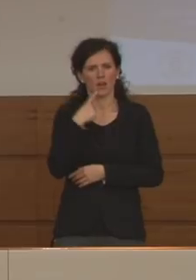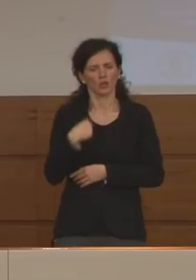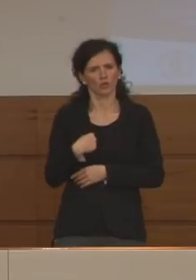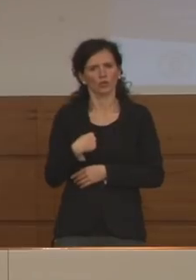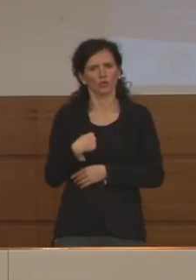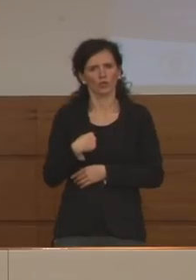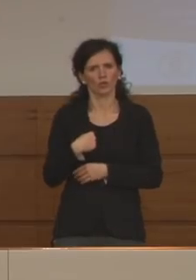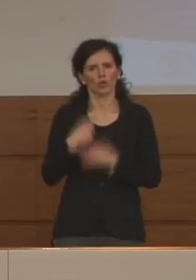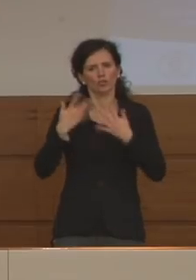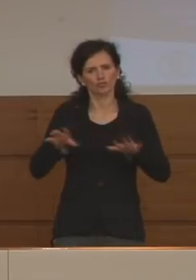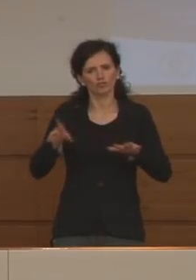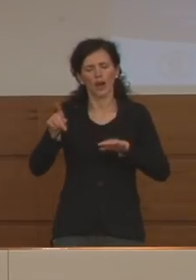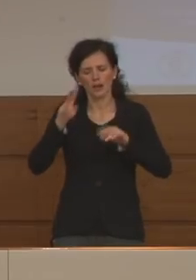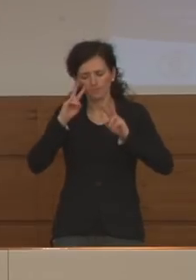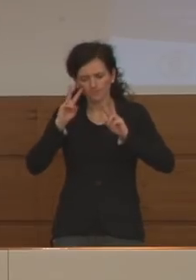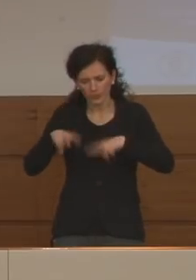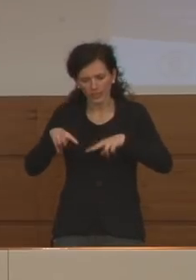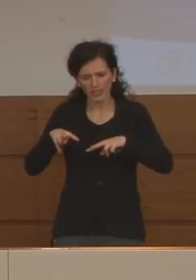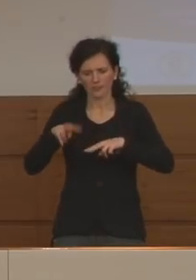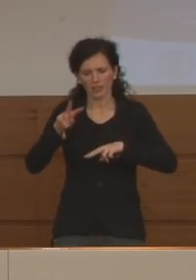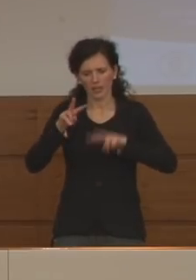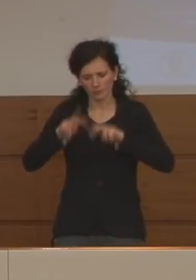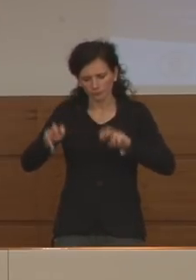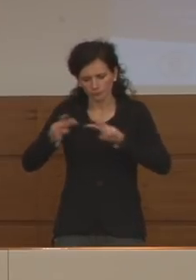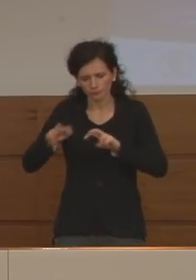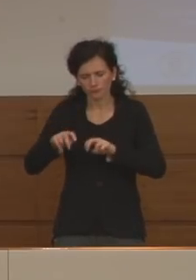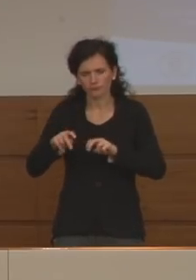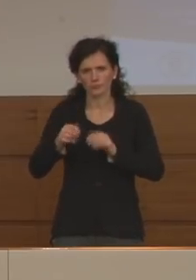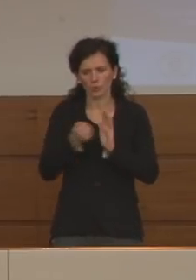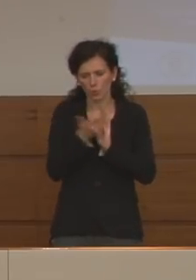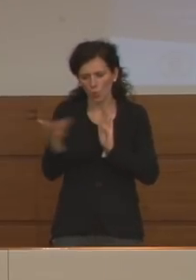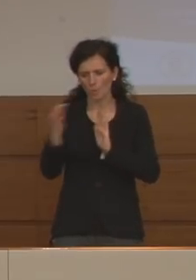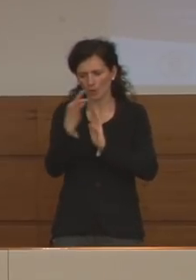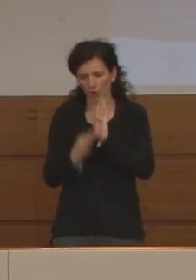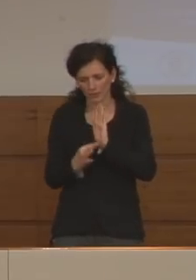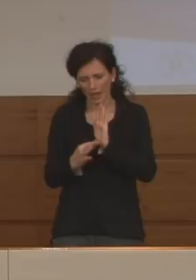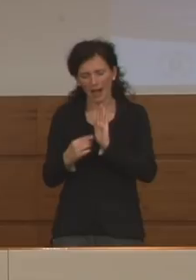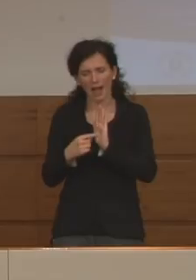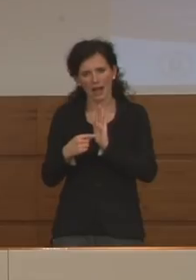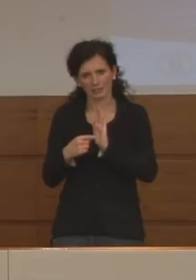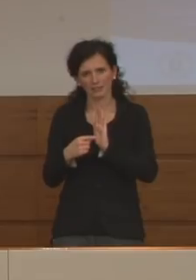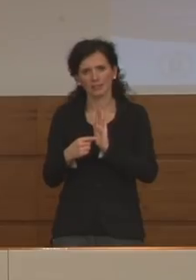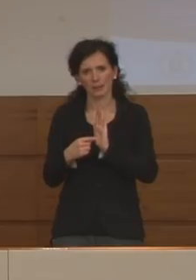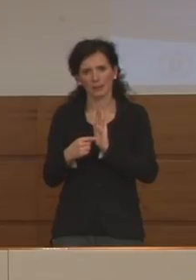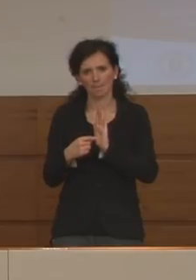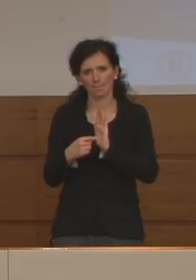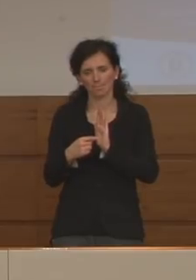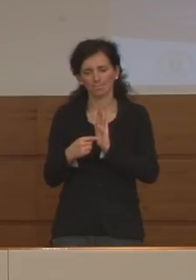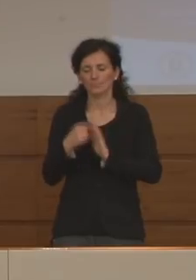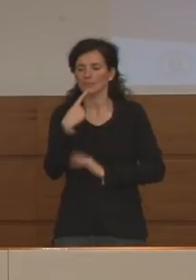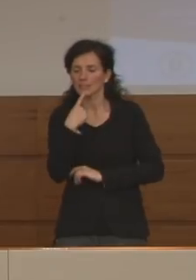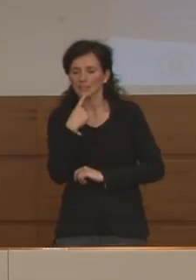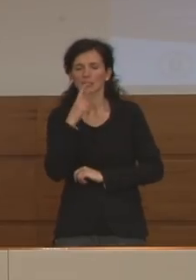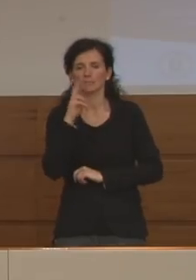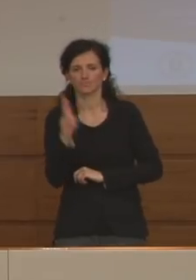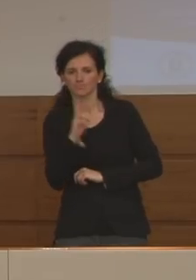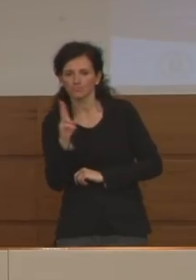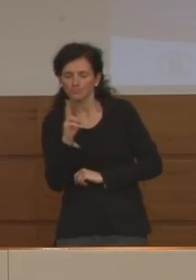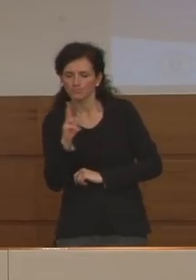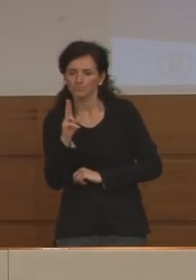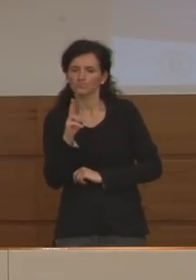verificando la possibilità di recuperare i dati e avere dati di chi è morto